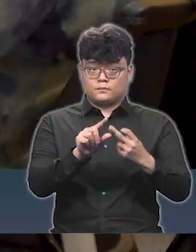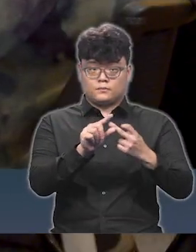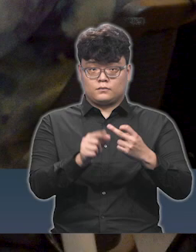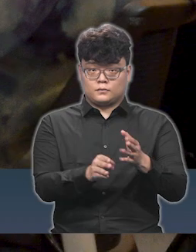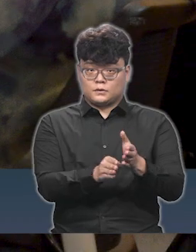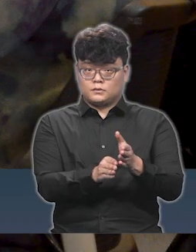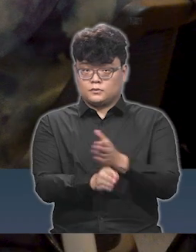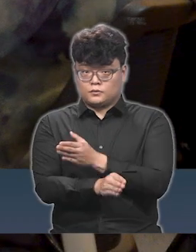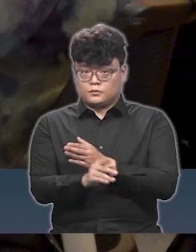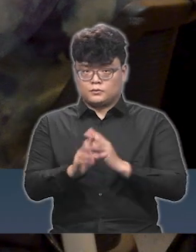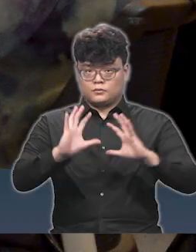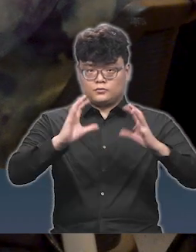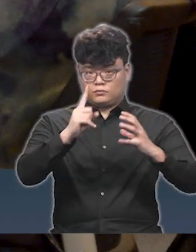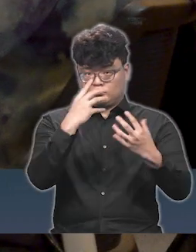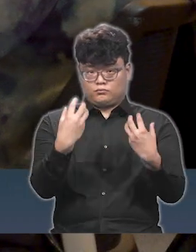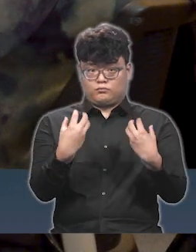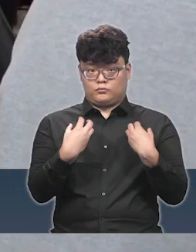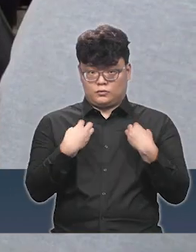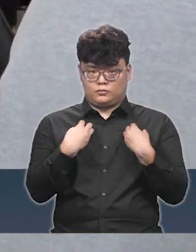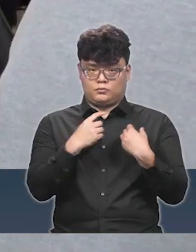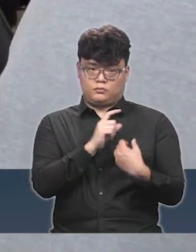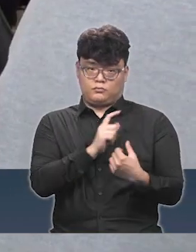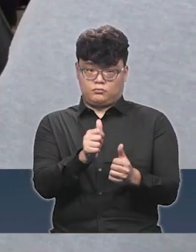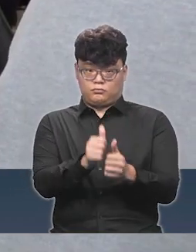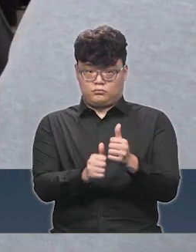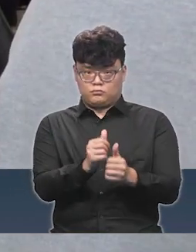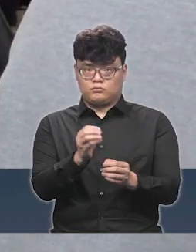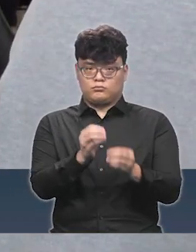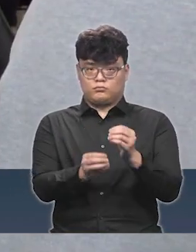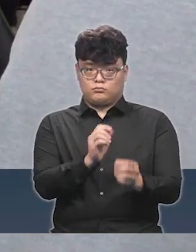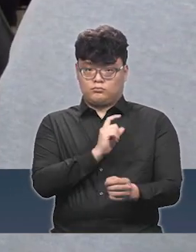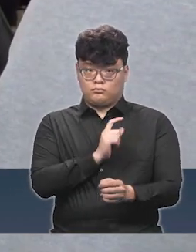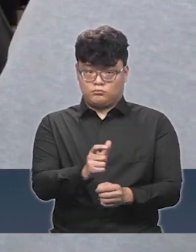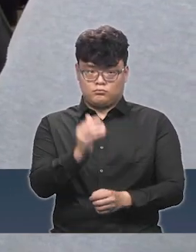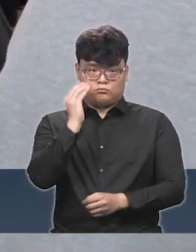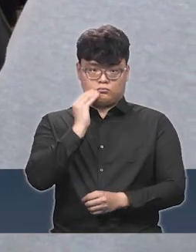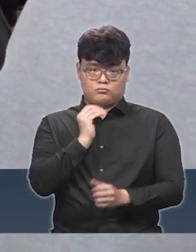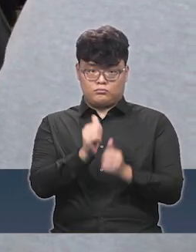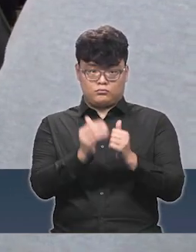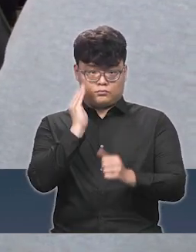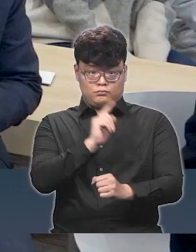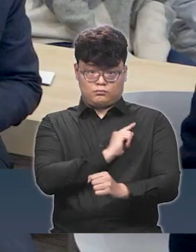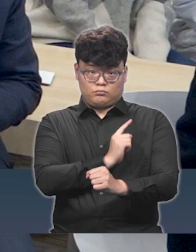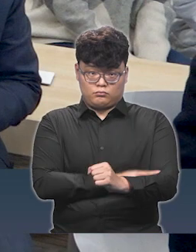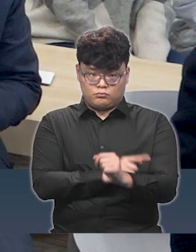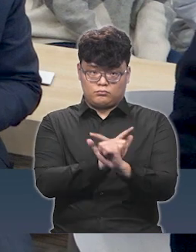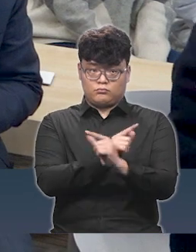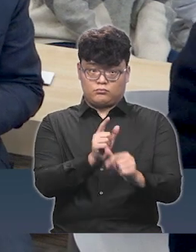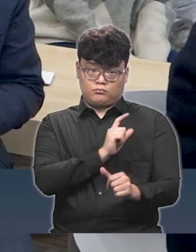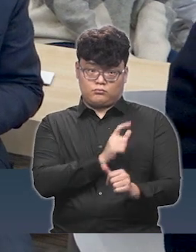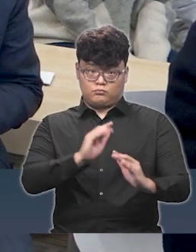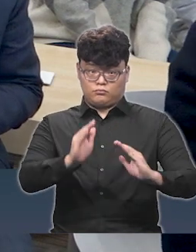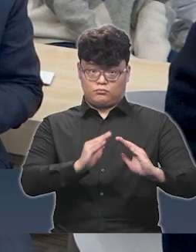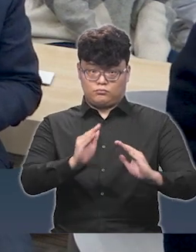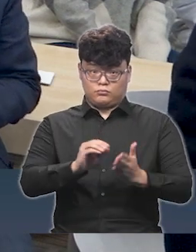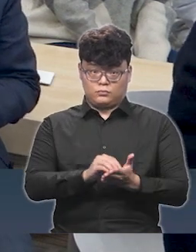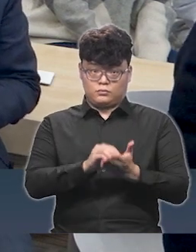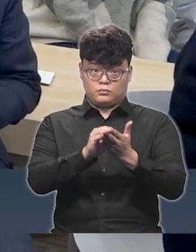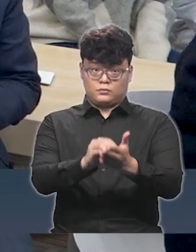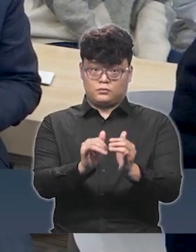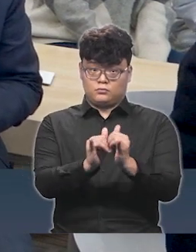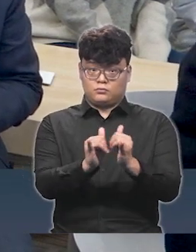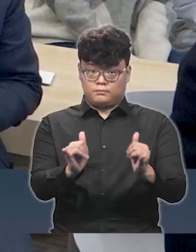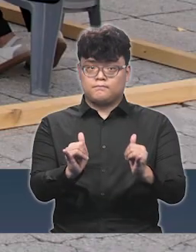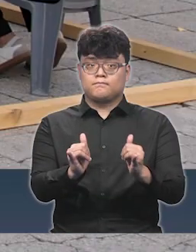국가 자격 시험 어학 시험 한국사 능력 검정 시험 등 각종 자격 시험에 응시한 자며 접수는